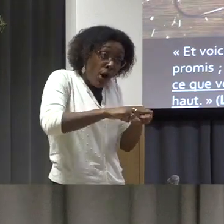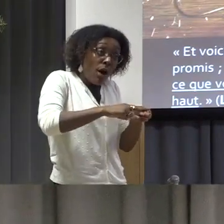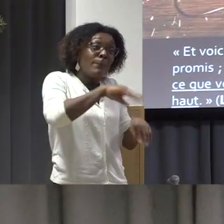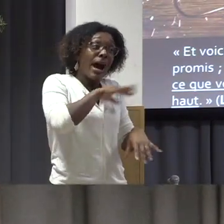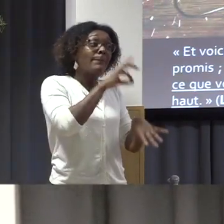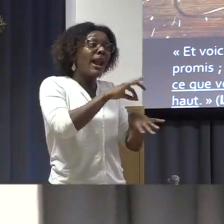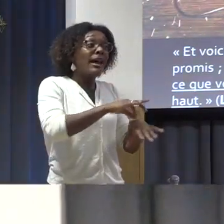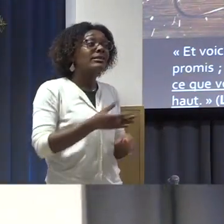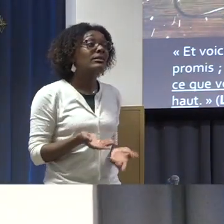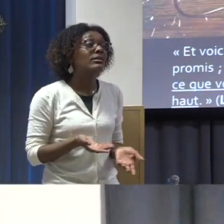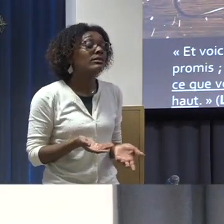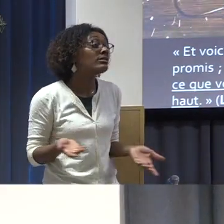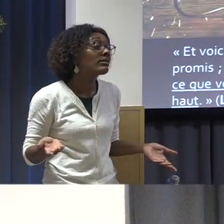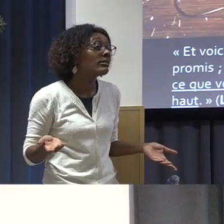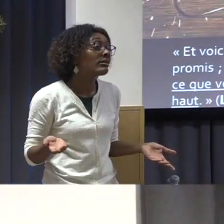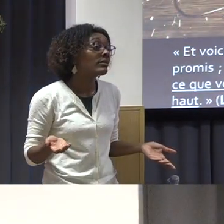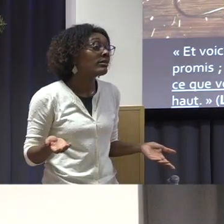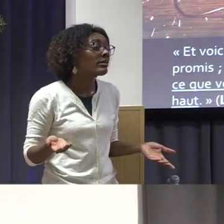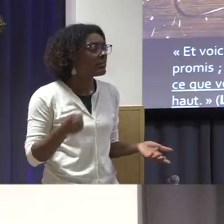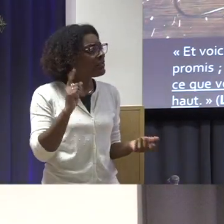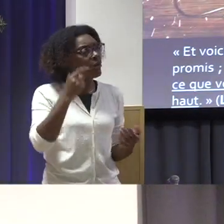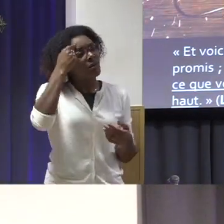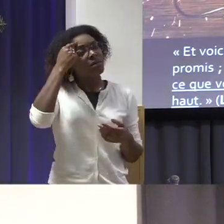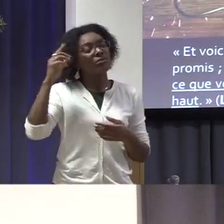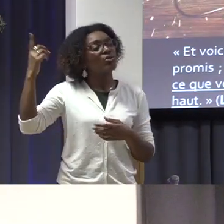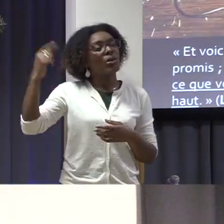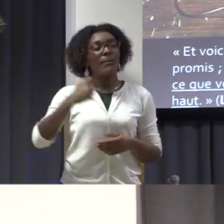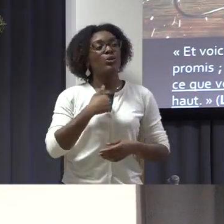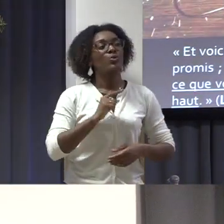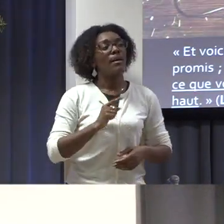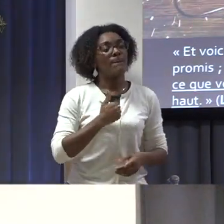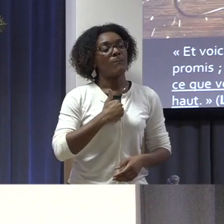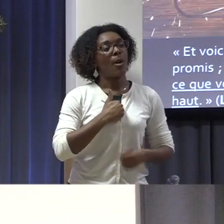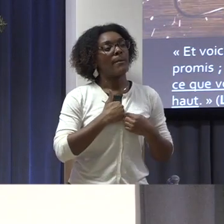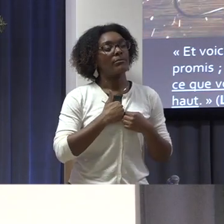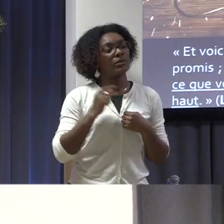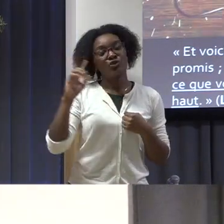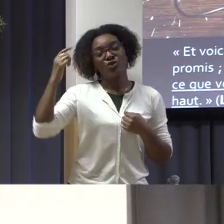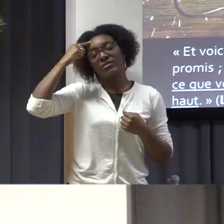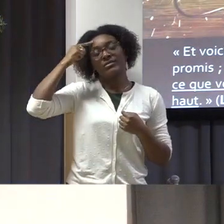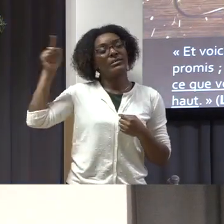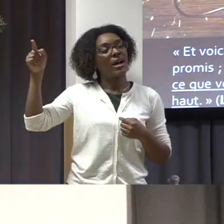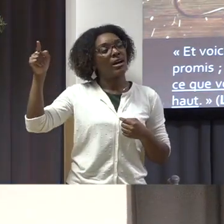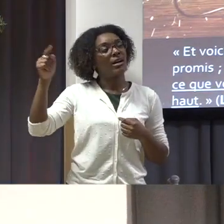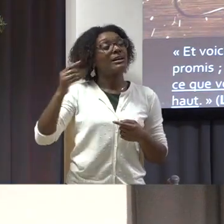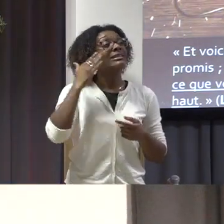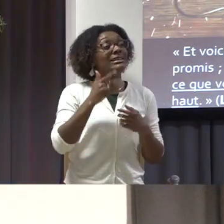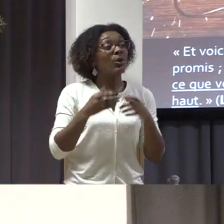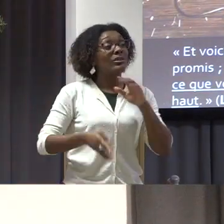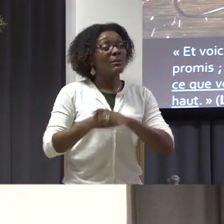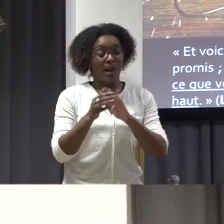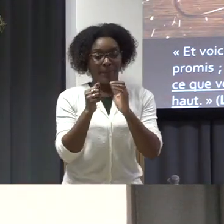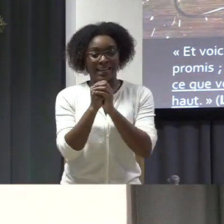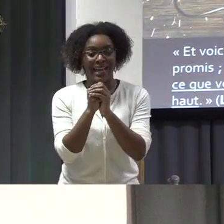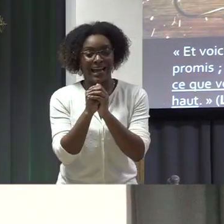avoir pour point de départ dieu et non nous parce que tant que le point de départ d'une prière ce mois